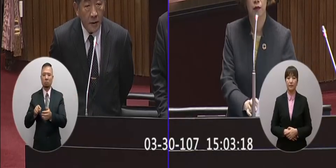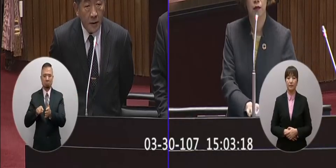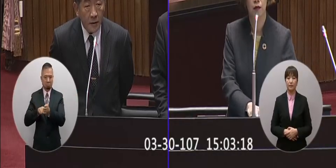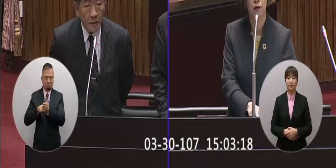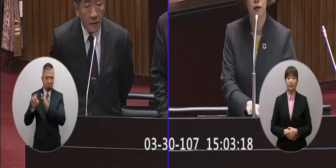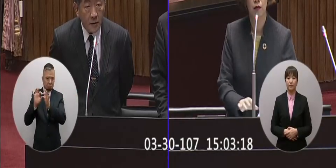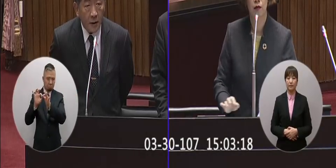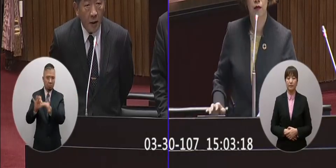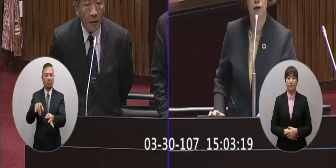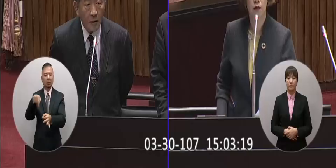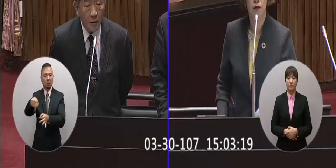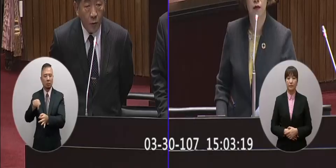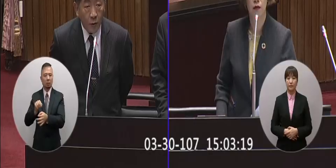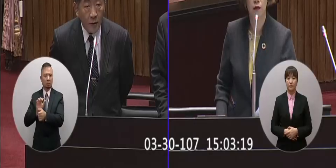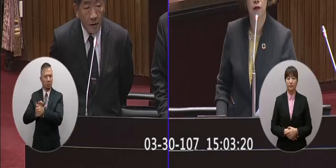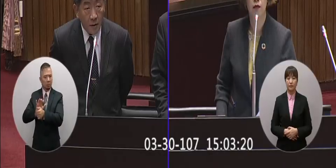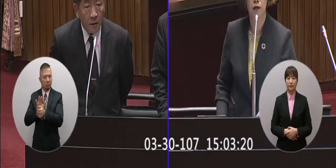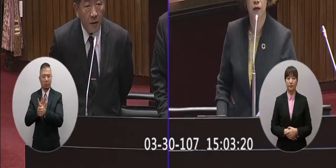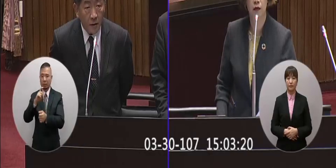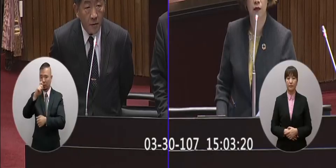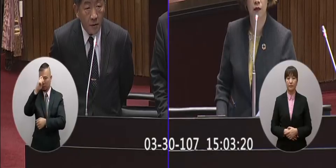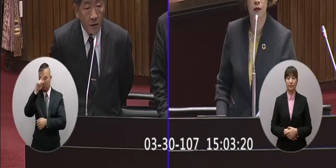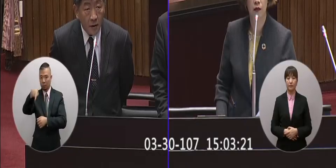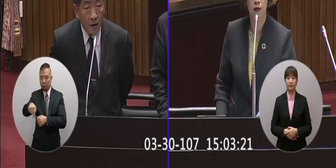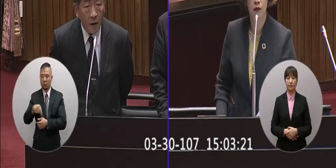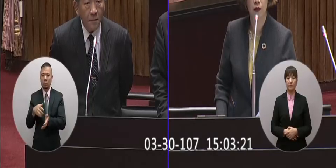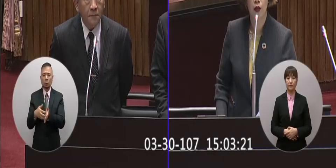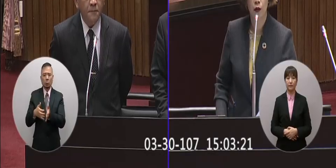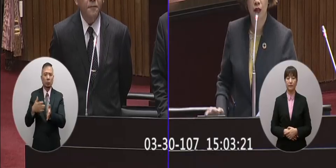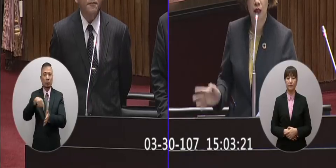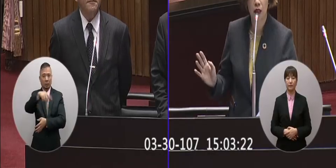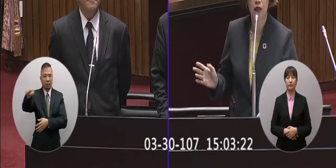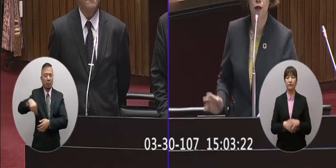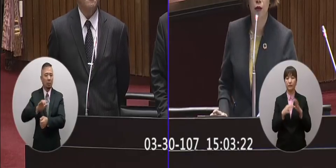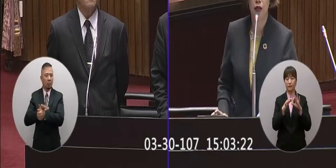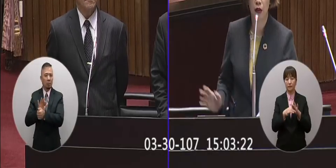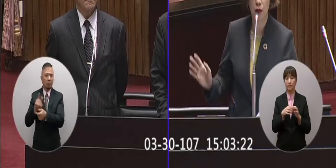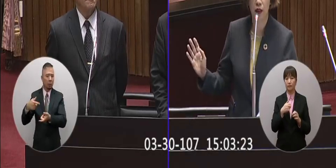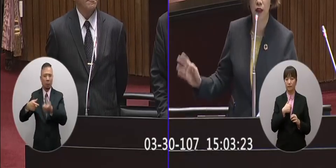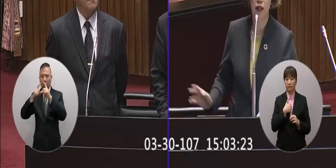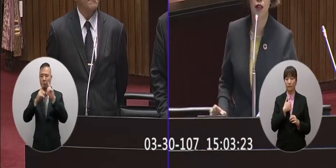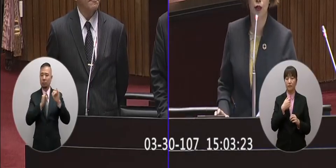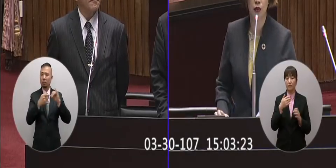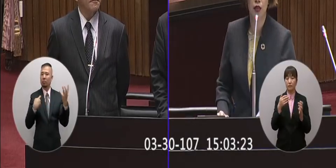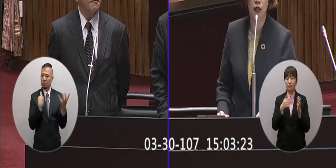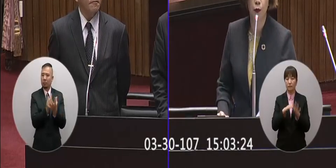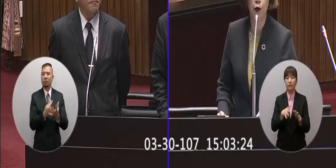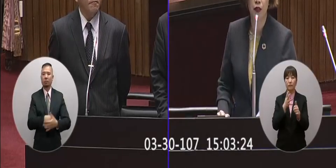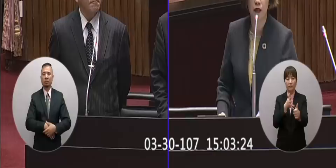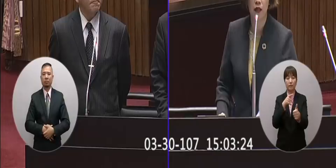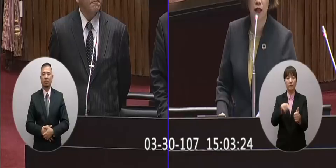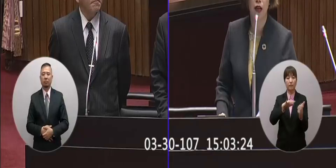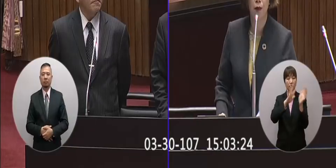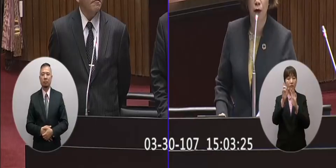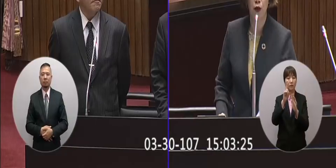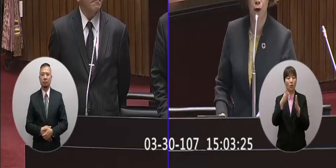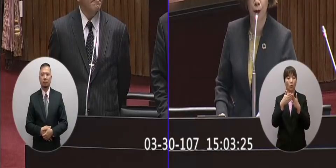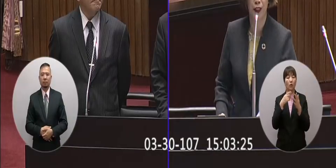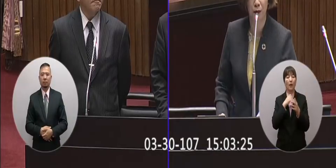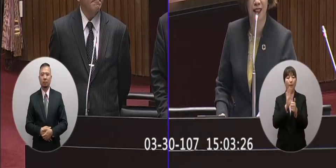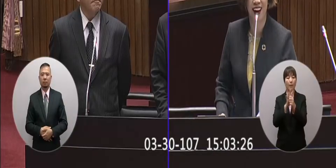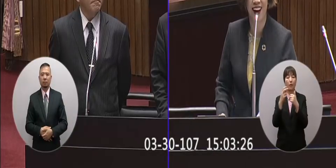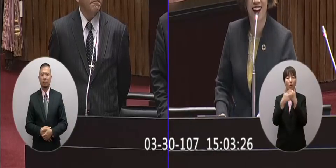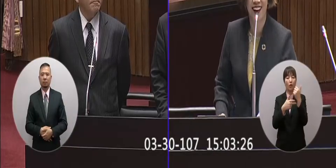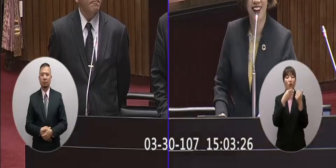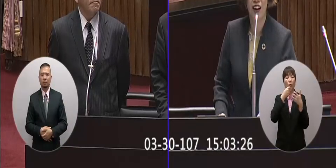望能够让他的治疗跟回归社会能够做得更好。 所以其实院长，我今天质询这个部分是真的要帮卫